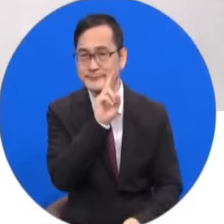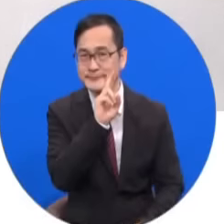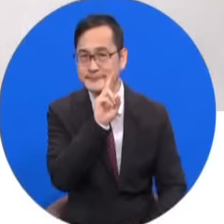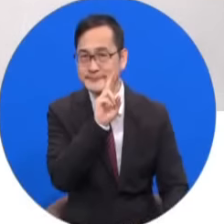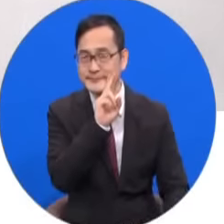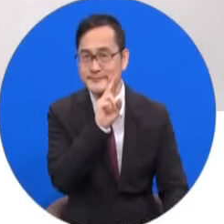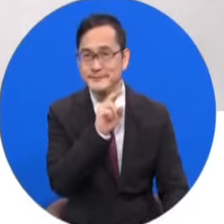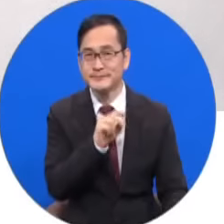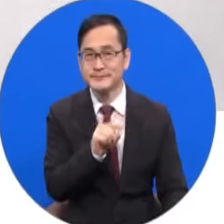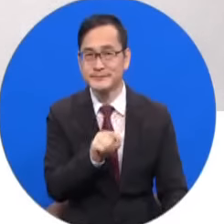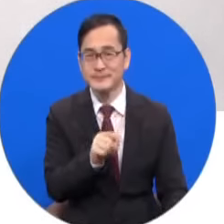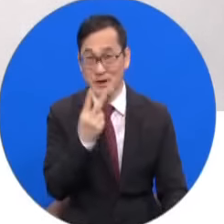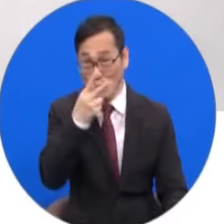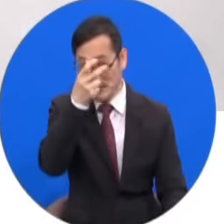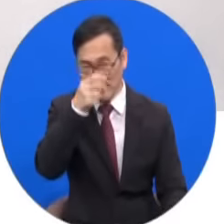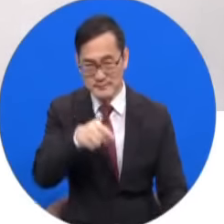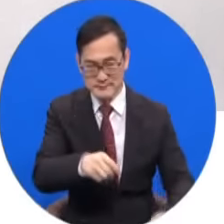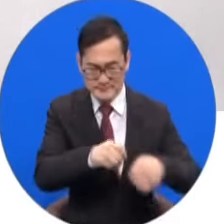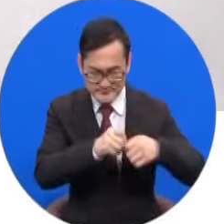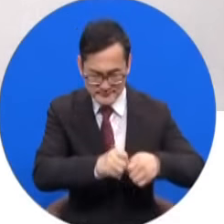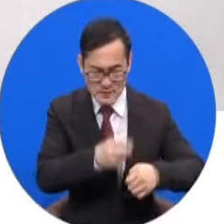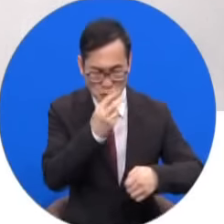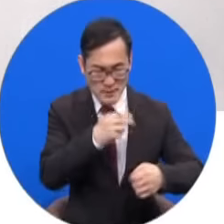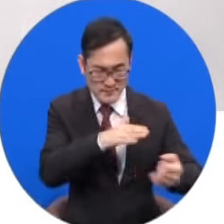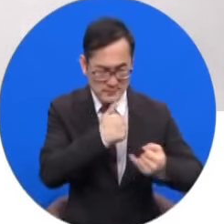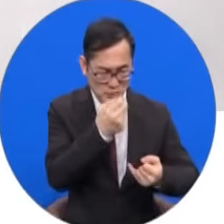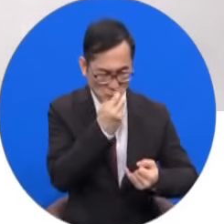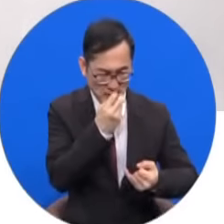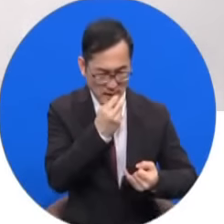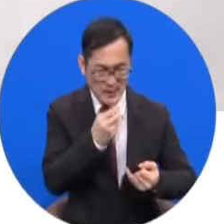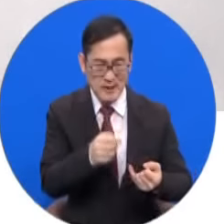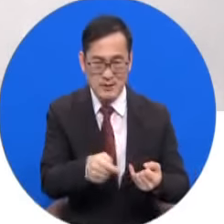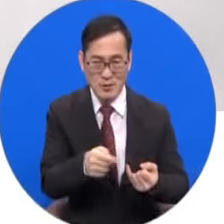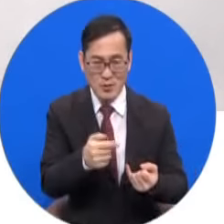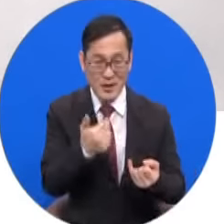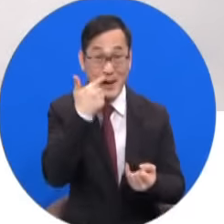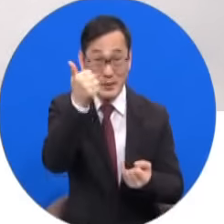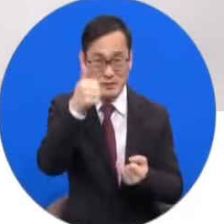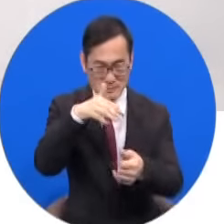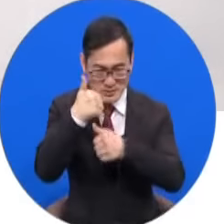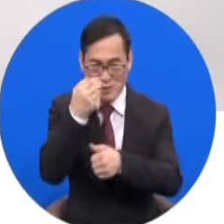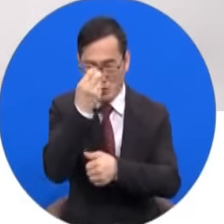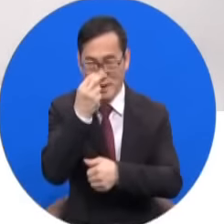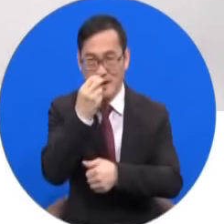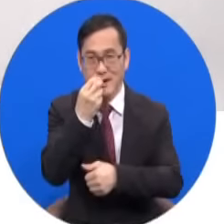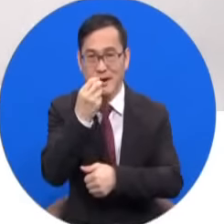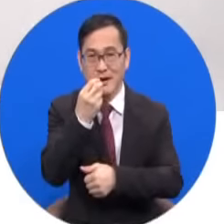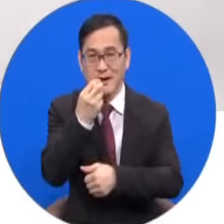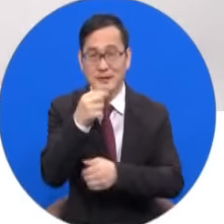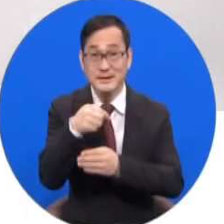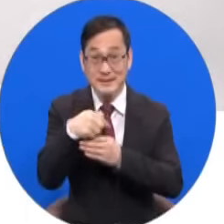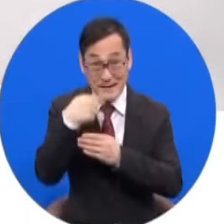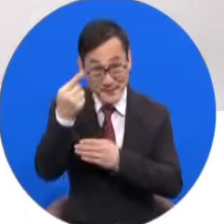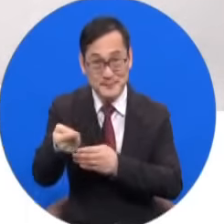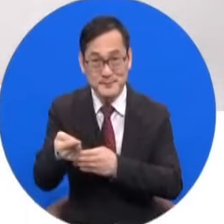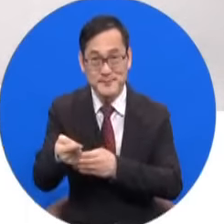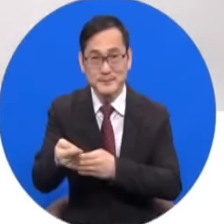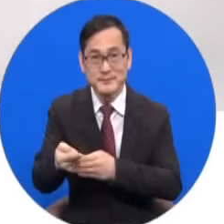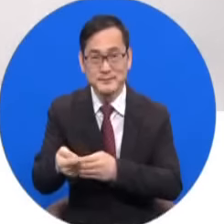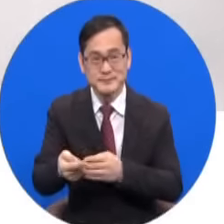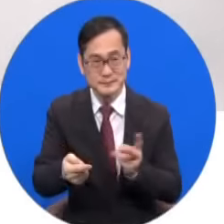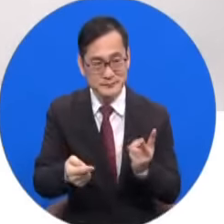종합해 가지고 아마 검찰이 문다 씨 소환하고 그다음에 이달 중에 문재인 전 대통령 소환한 다음에 그런 다음에 이제